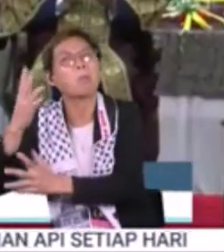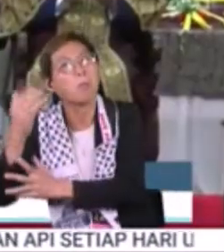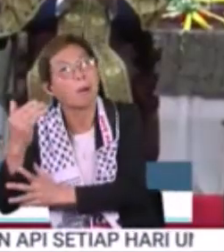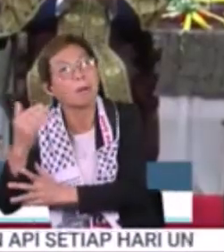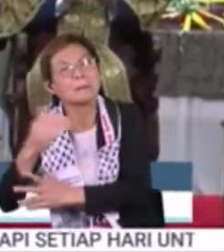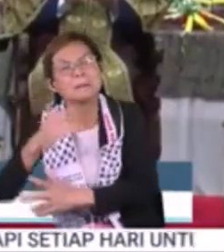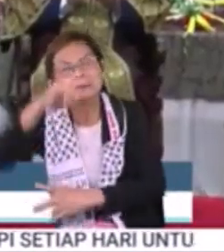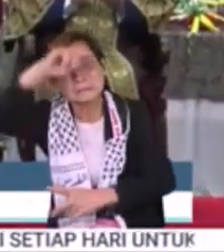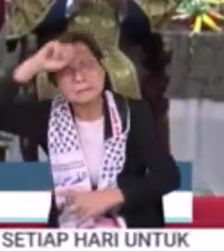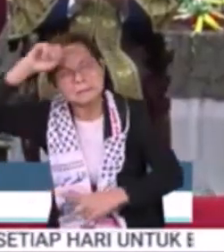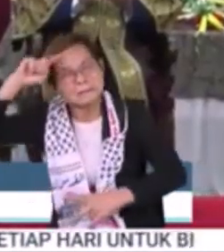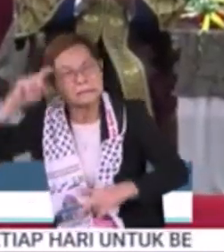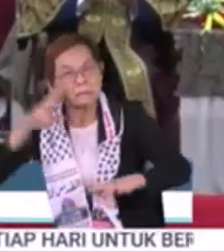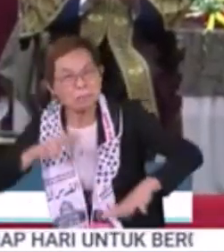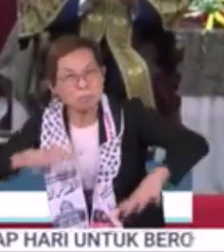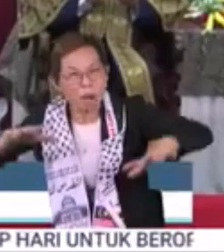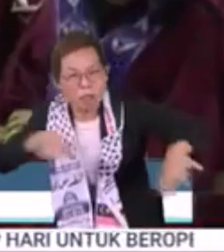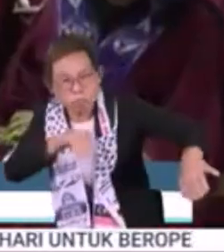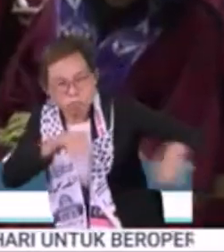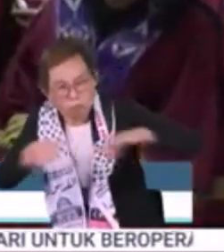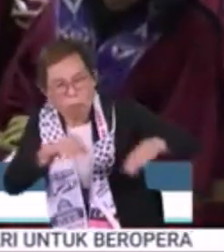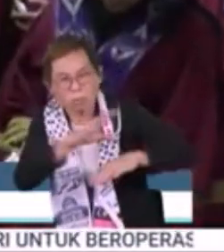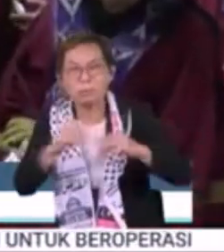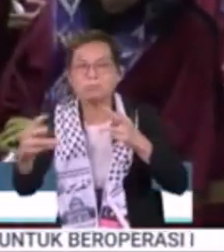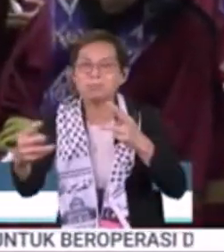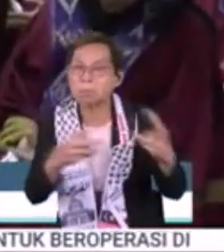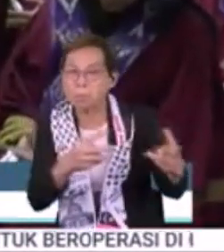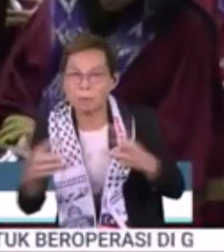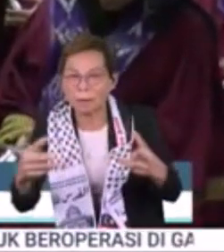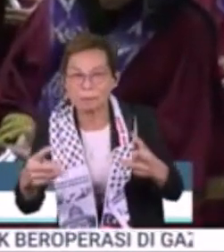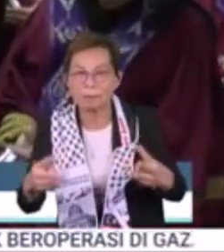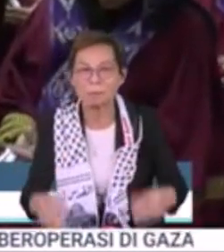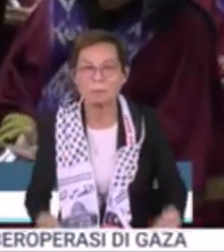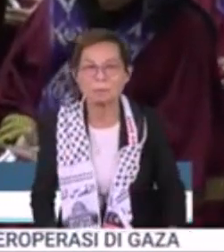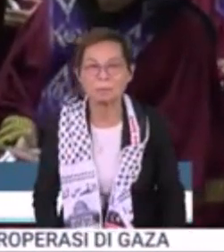daripada kemarau, banjir, gempa bumi dan peperangan.